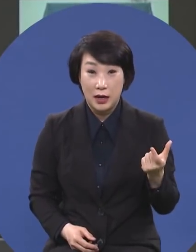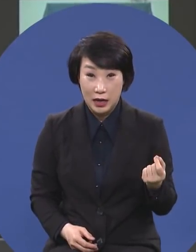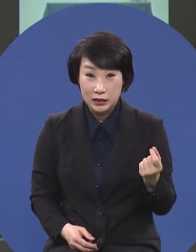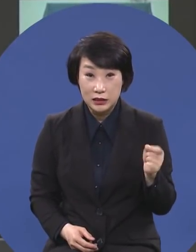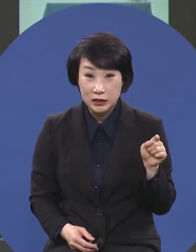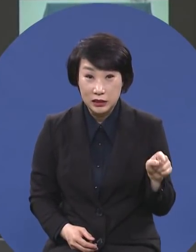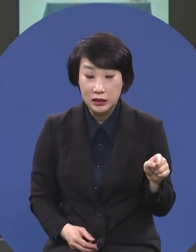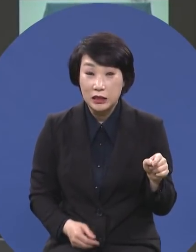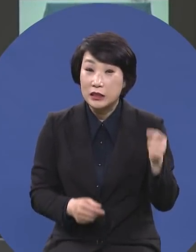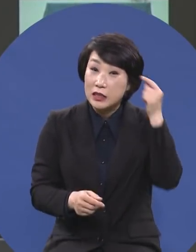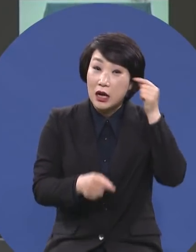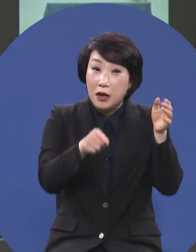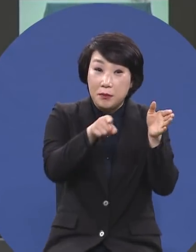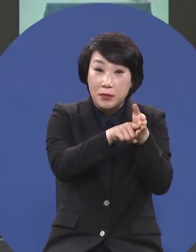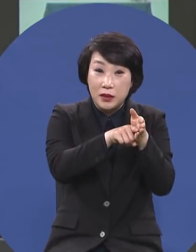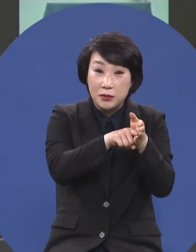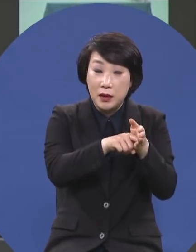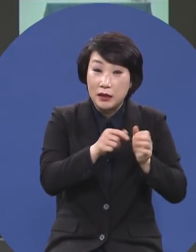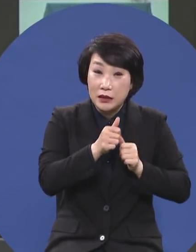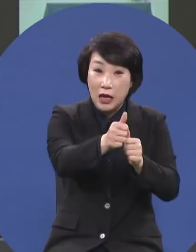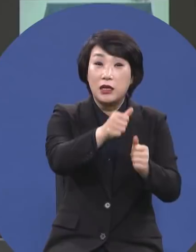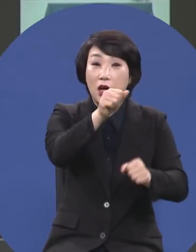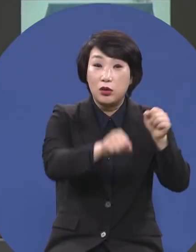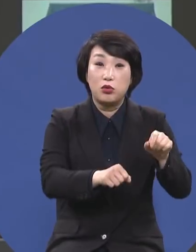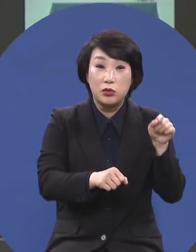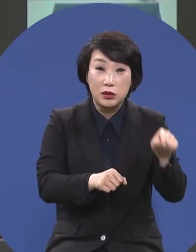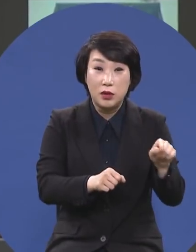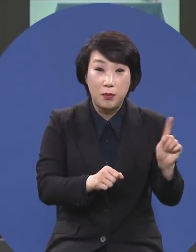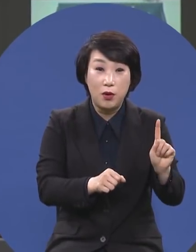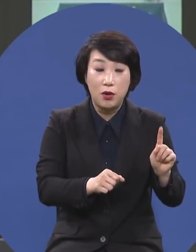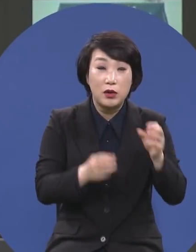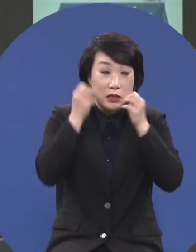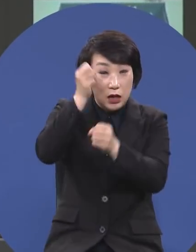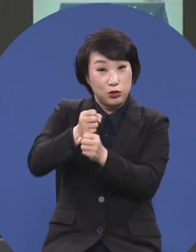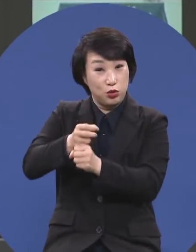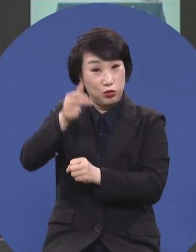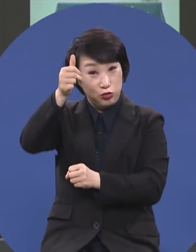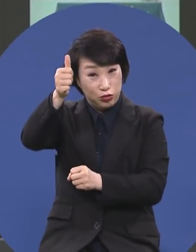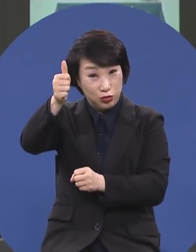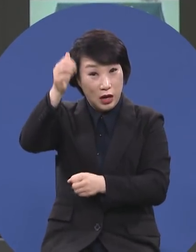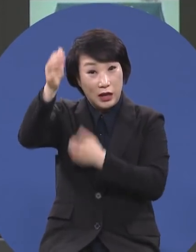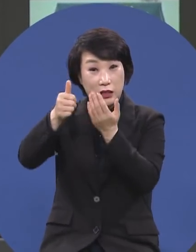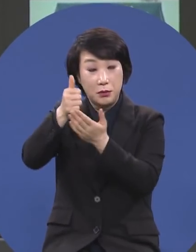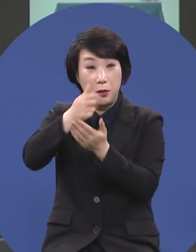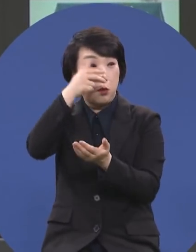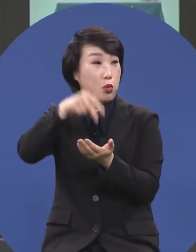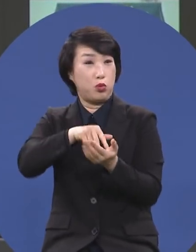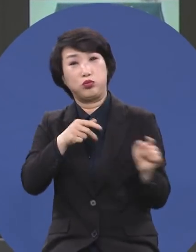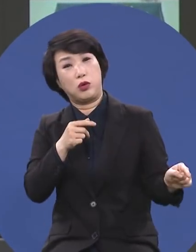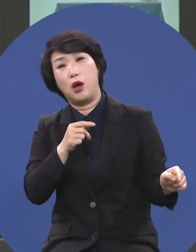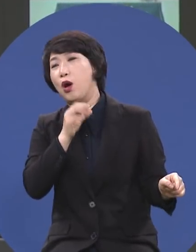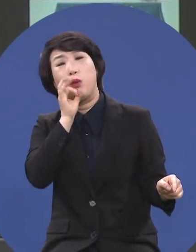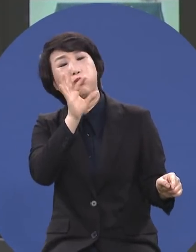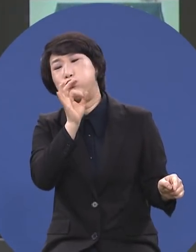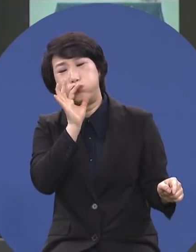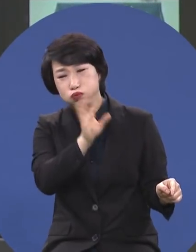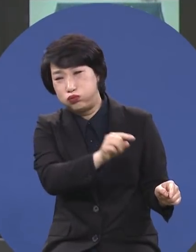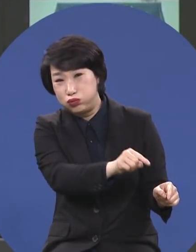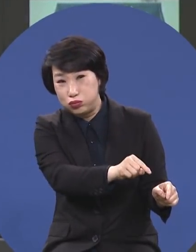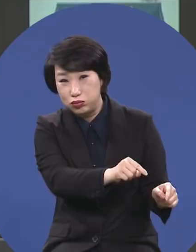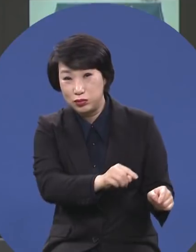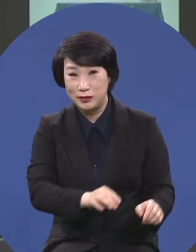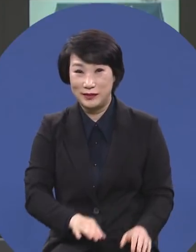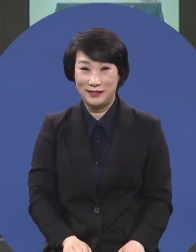같은 신념의 믿음에 따른 행동은 창조자의 보장이 전혀 없기